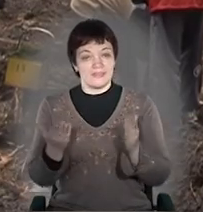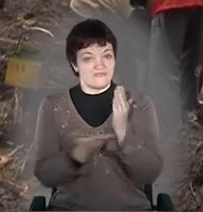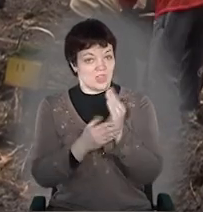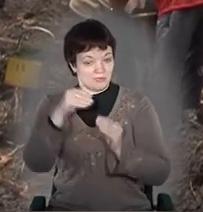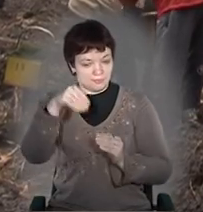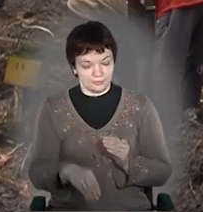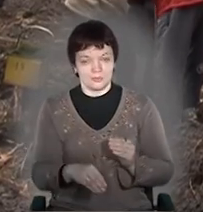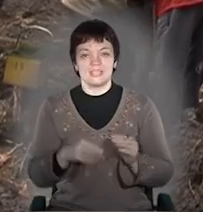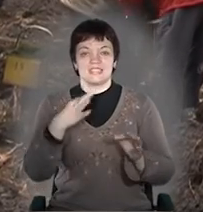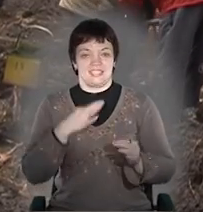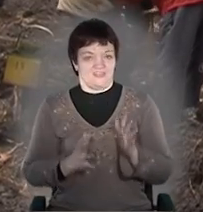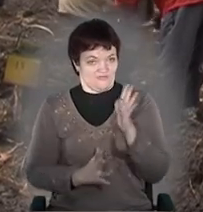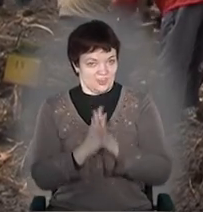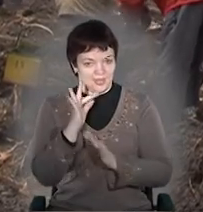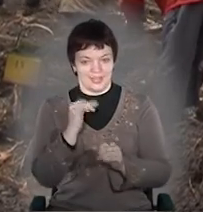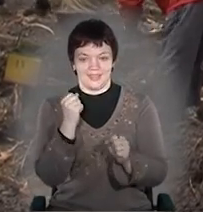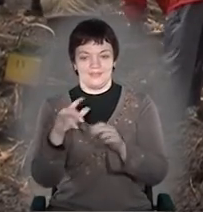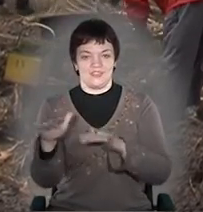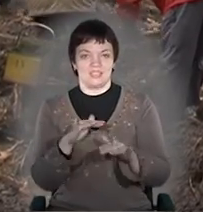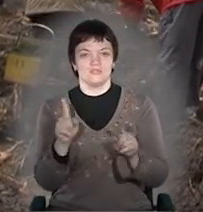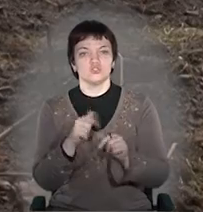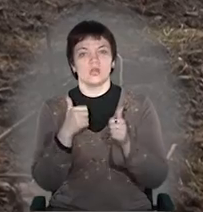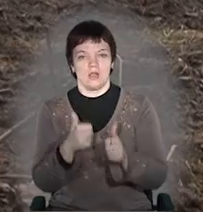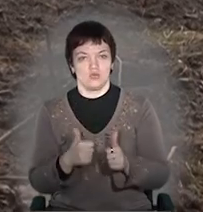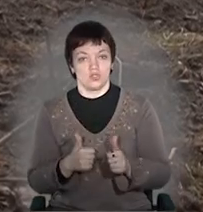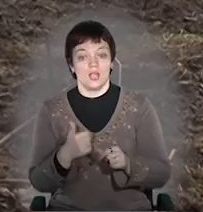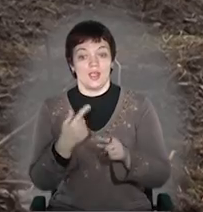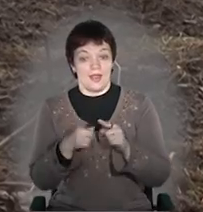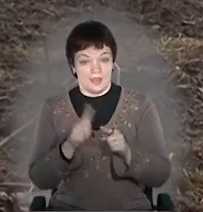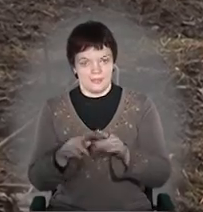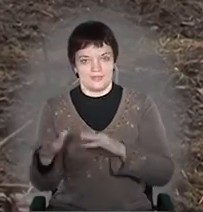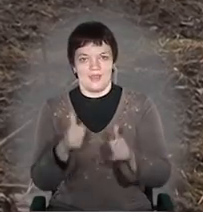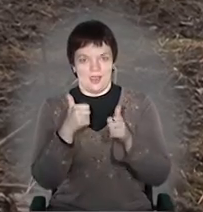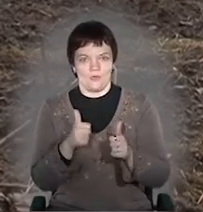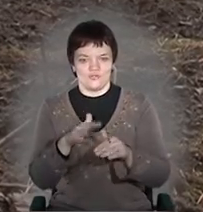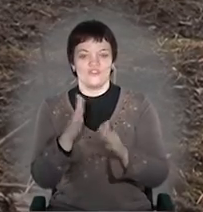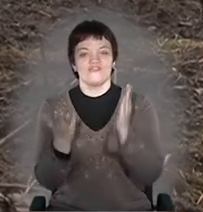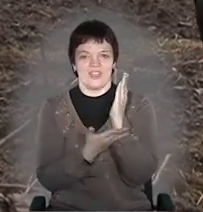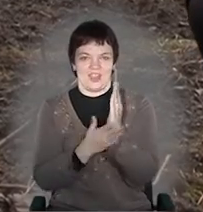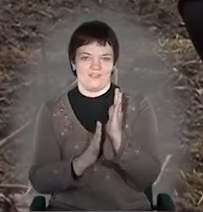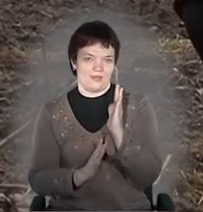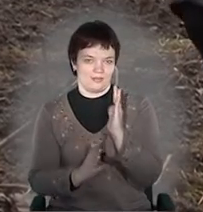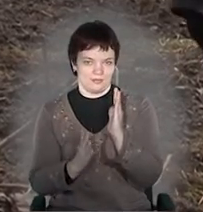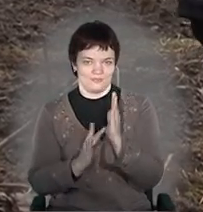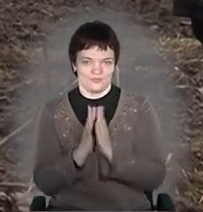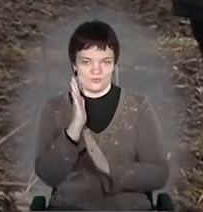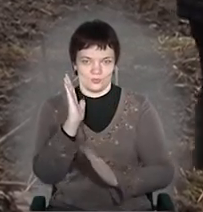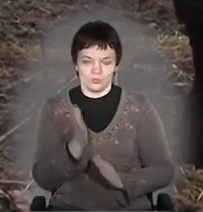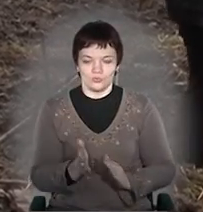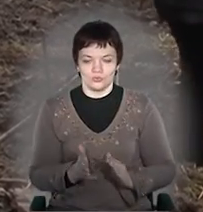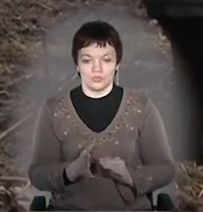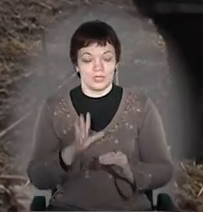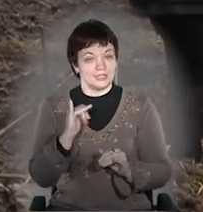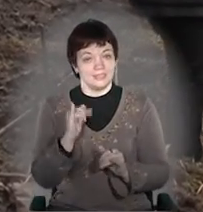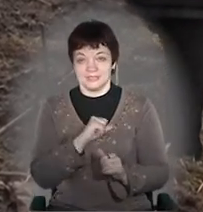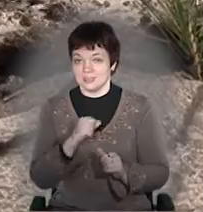конце концов сделать что-то хорошее. Вот что-то хорошее заключается в том, что деревья будут расти. И самое главное, тогда,